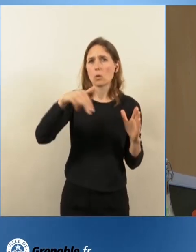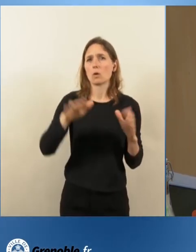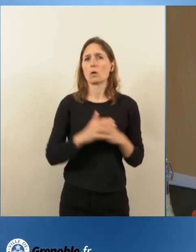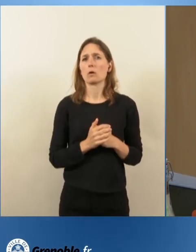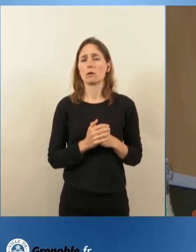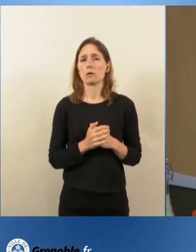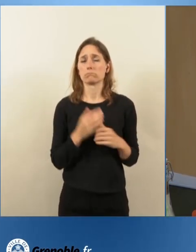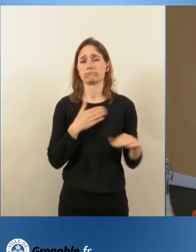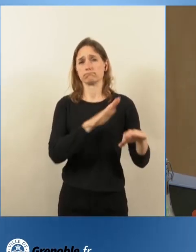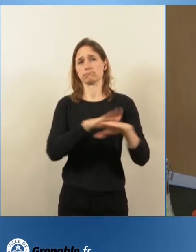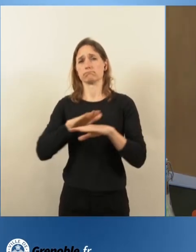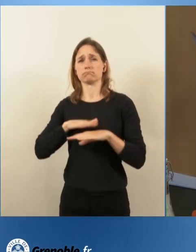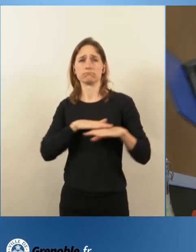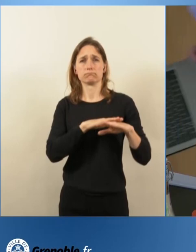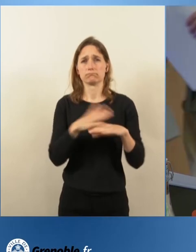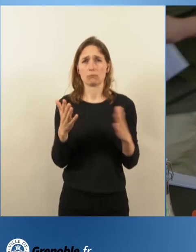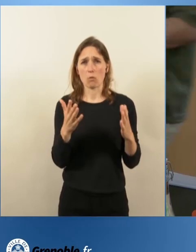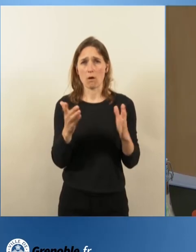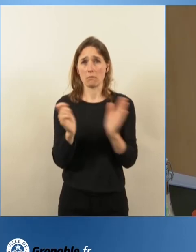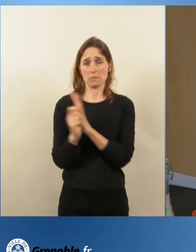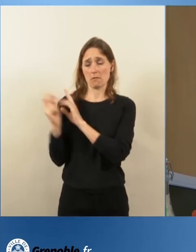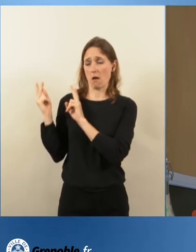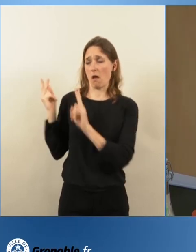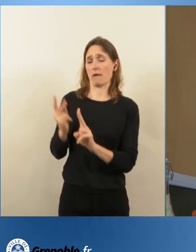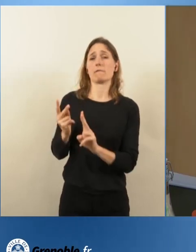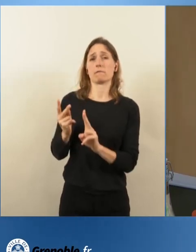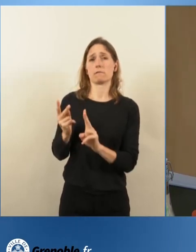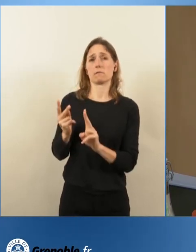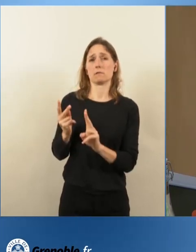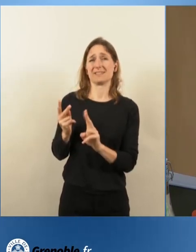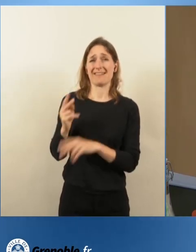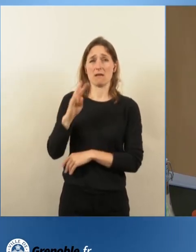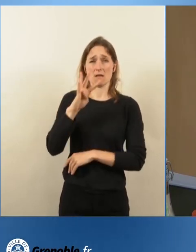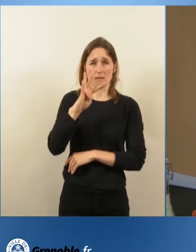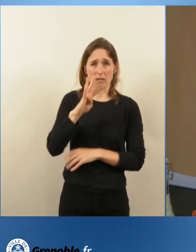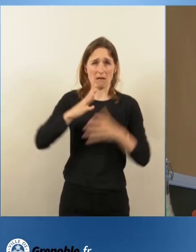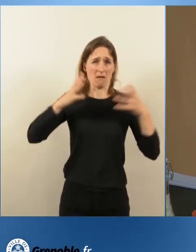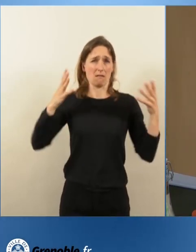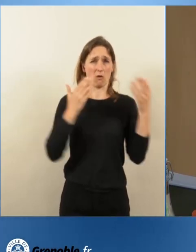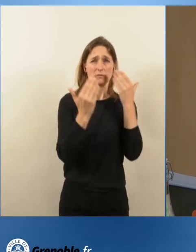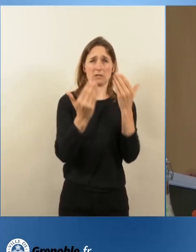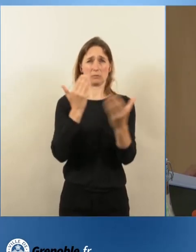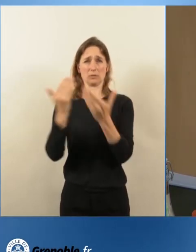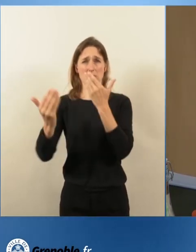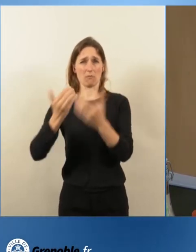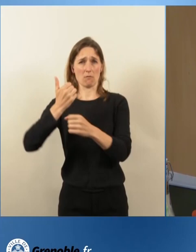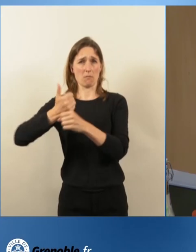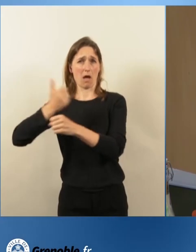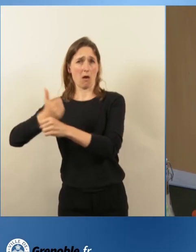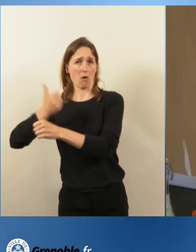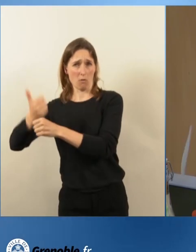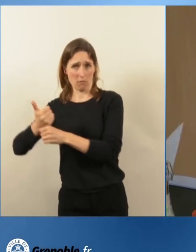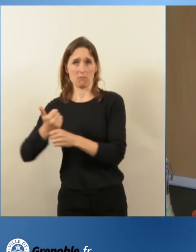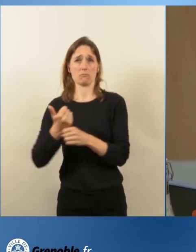nous vous rappelons qu'à votre arrivée 4 grandes expositions s'est déroulée au cours de